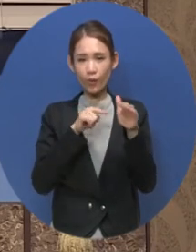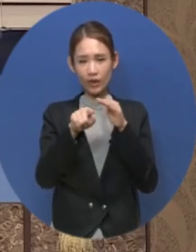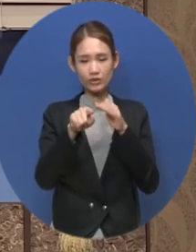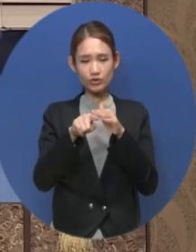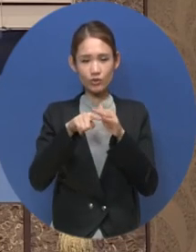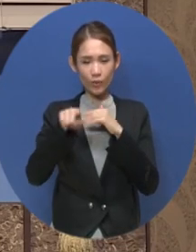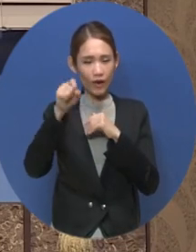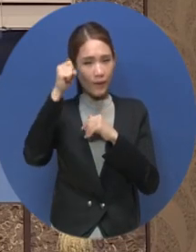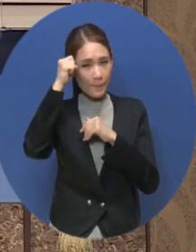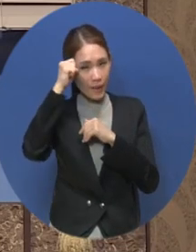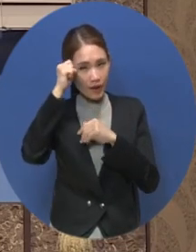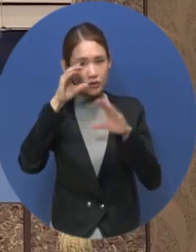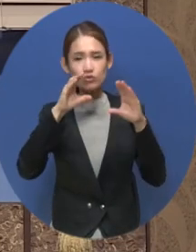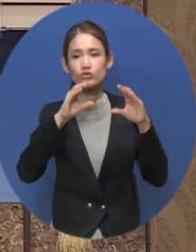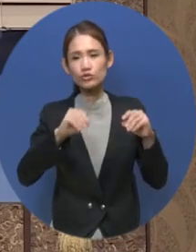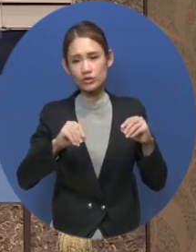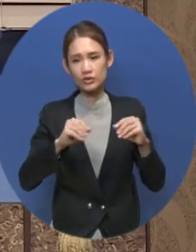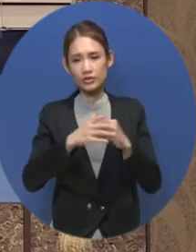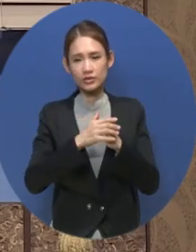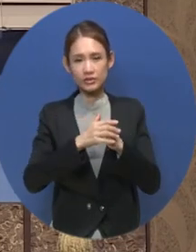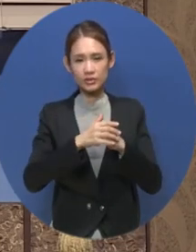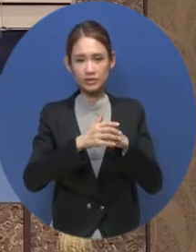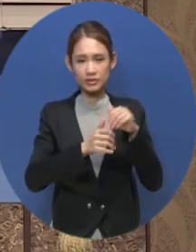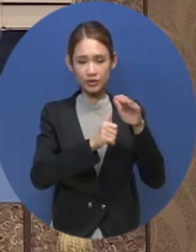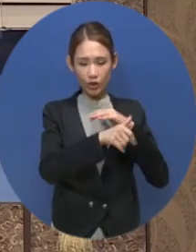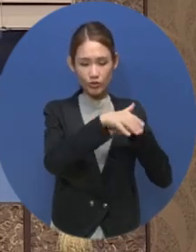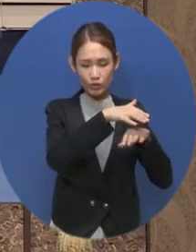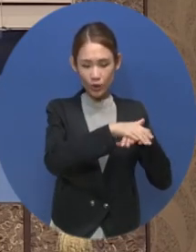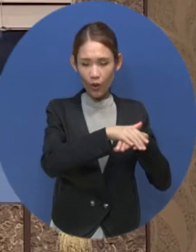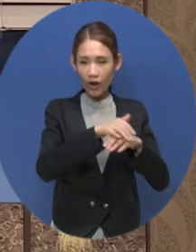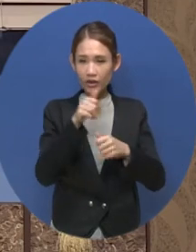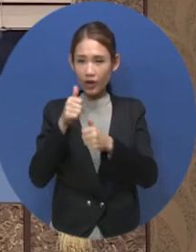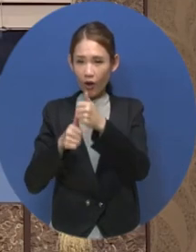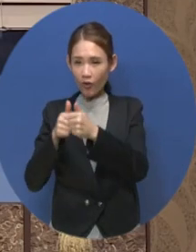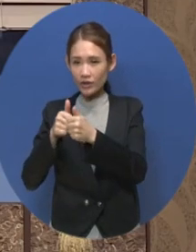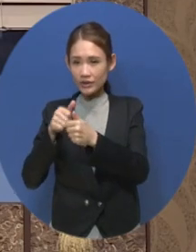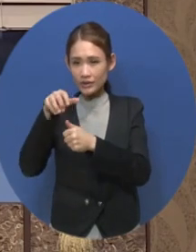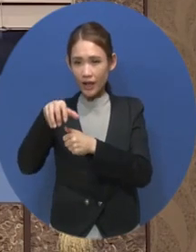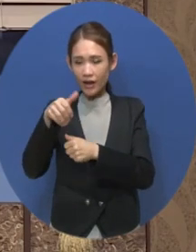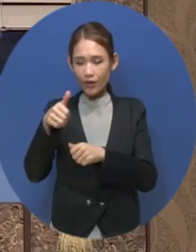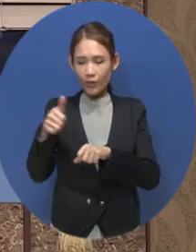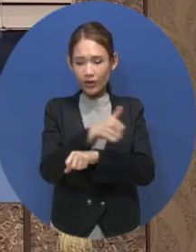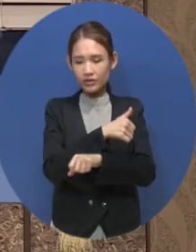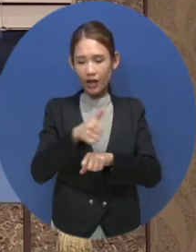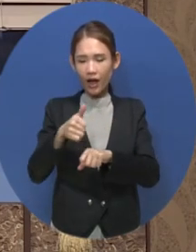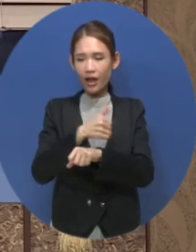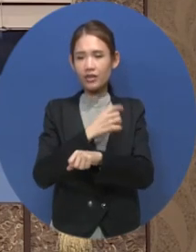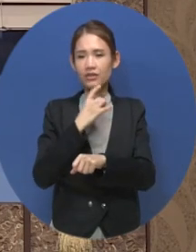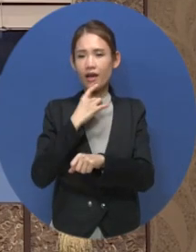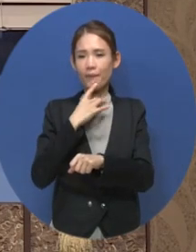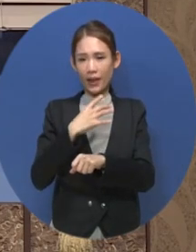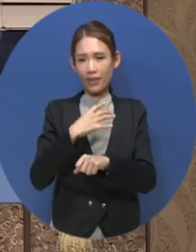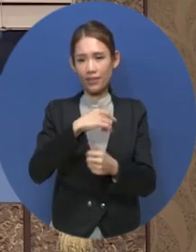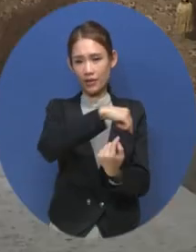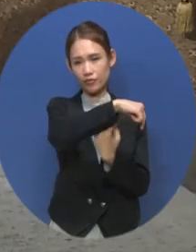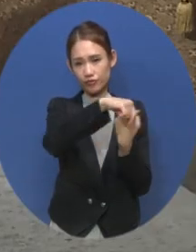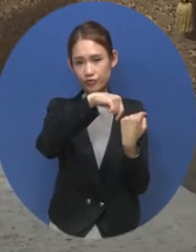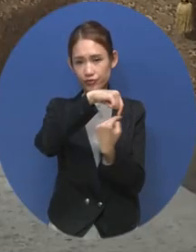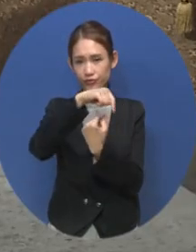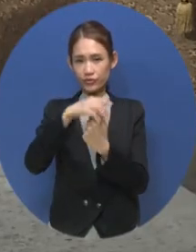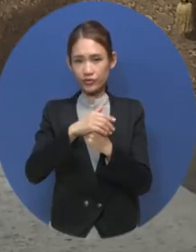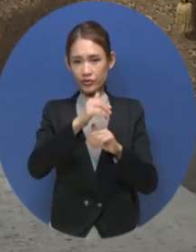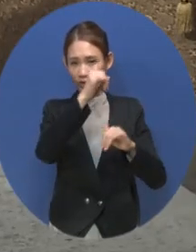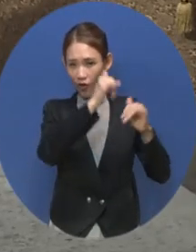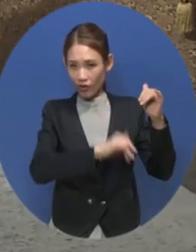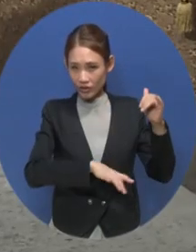예방을 다 중지시키고 네. 선수촌과 경기장만을 오고 갈 수 있는 아마 그런 프로그램으로 운영이 되는 것 같아요. 네. 역대 최초로